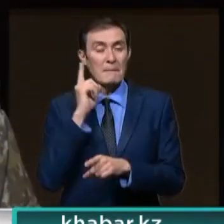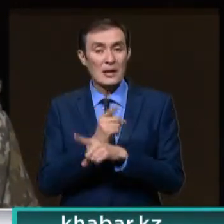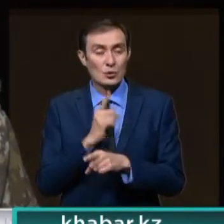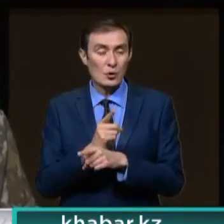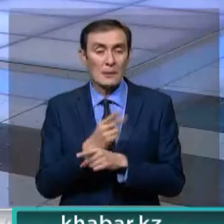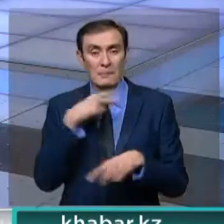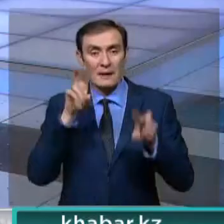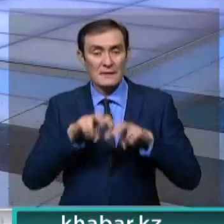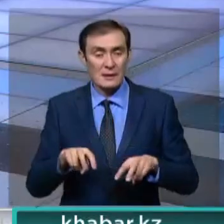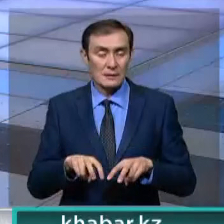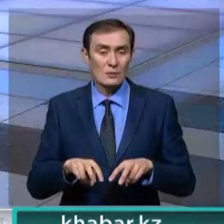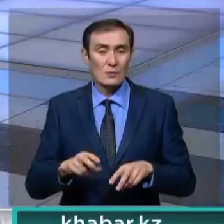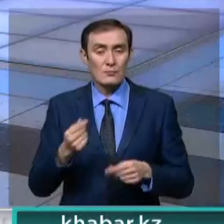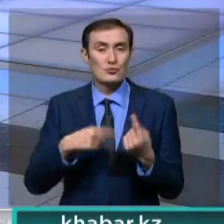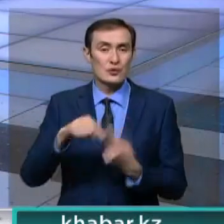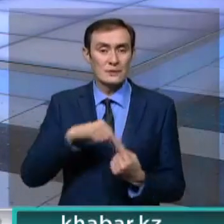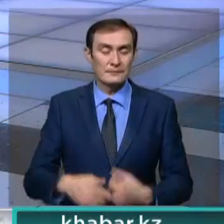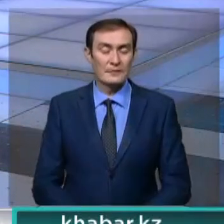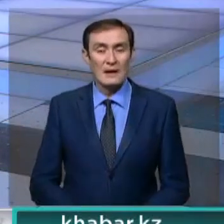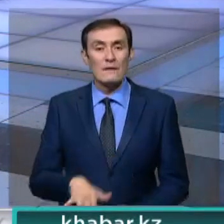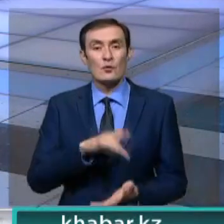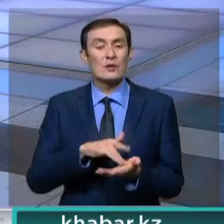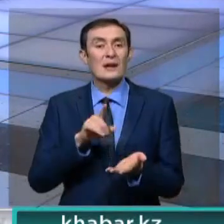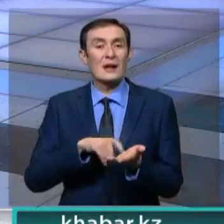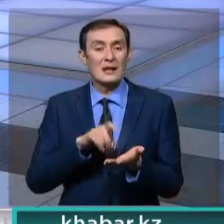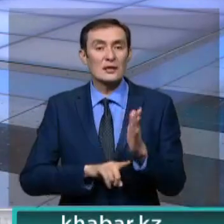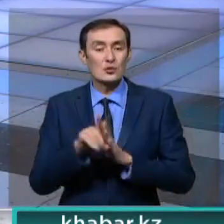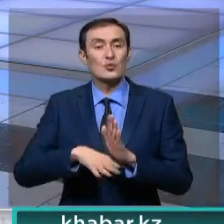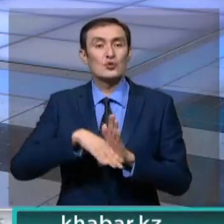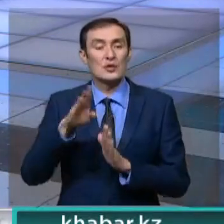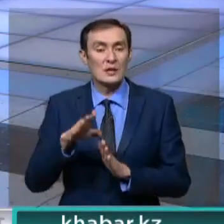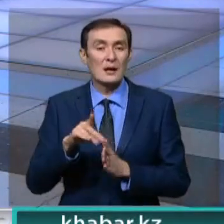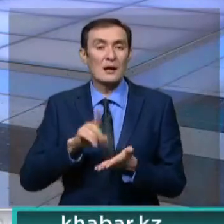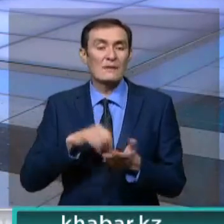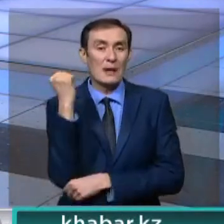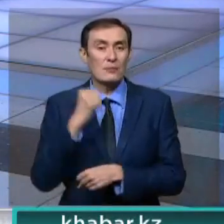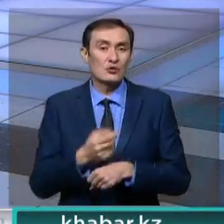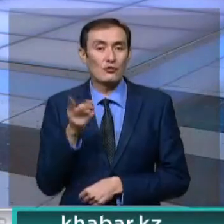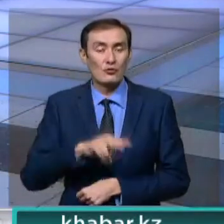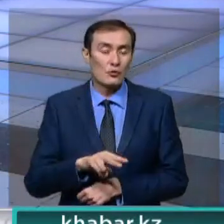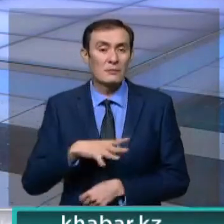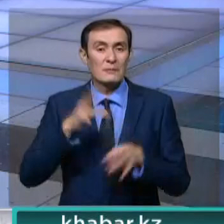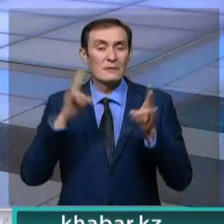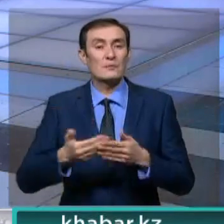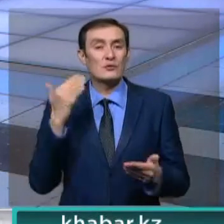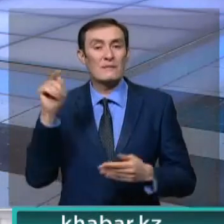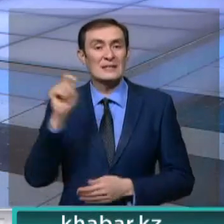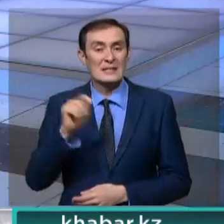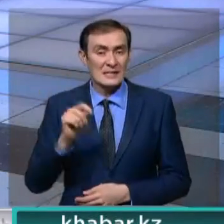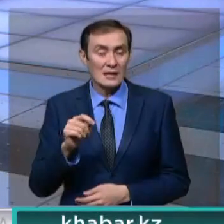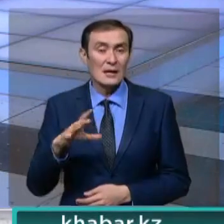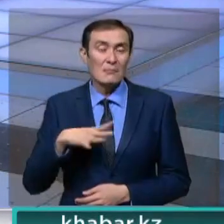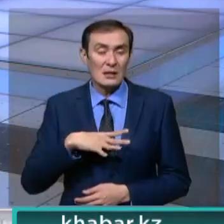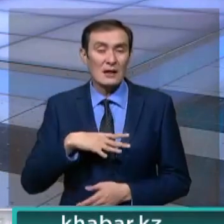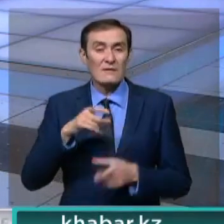бизнеса. В Караганде пошли на поправку двое горняков, пострадавших на шахте Абайская в минувшее воскресенье.